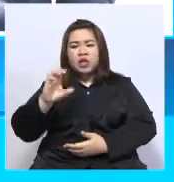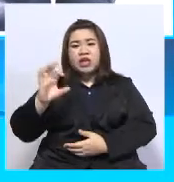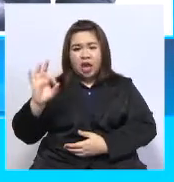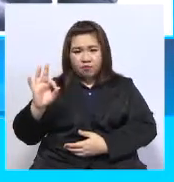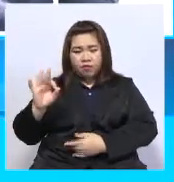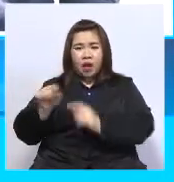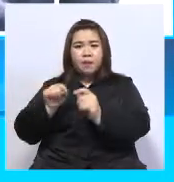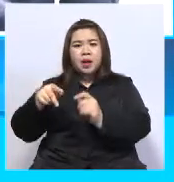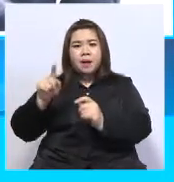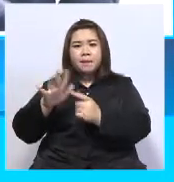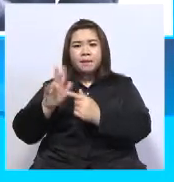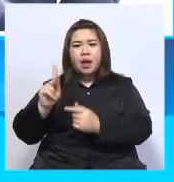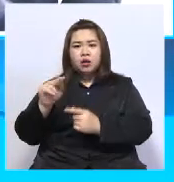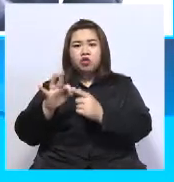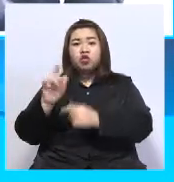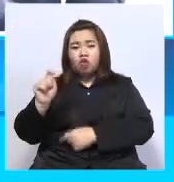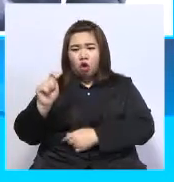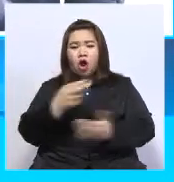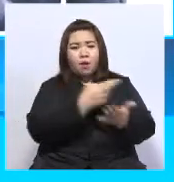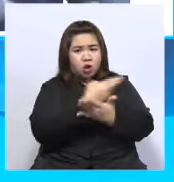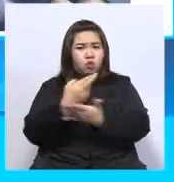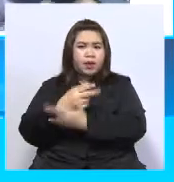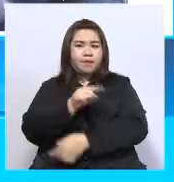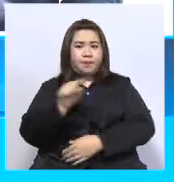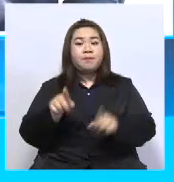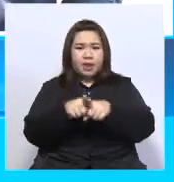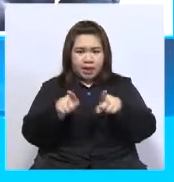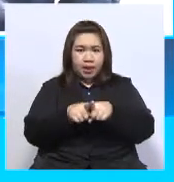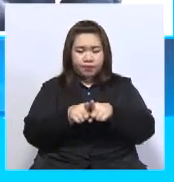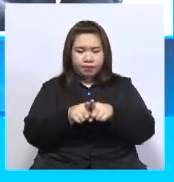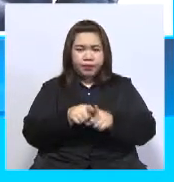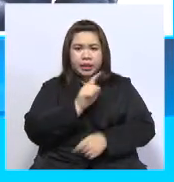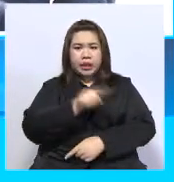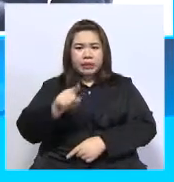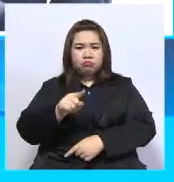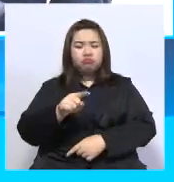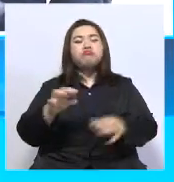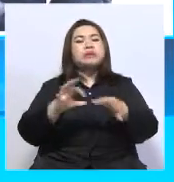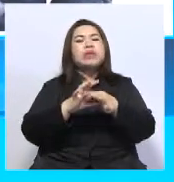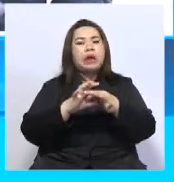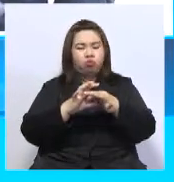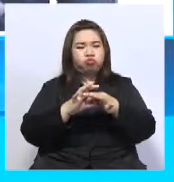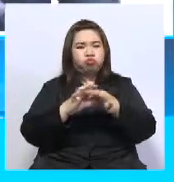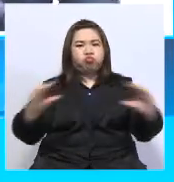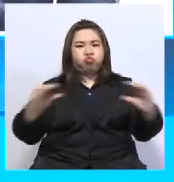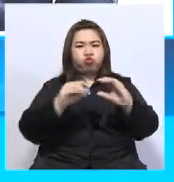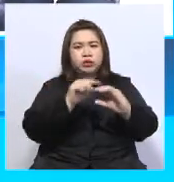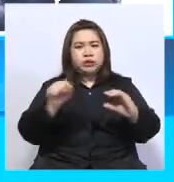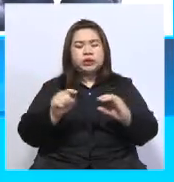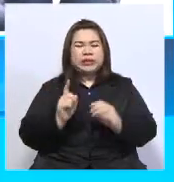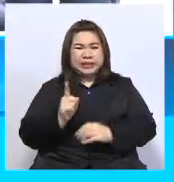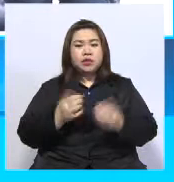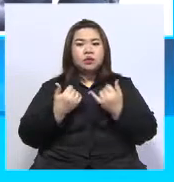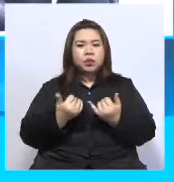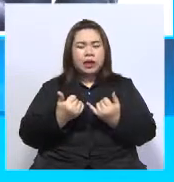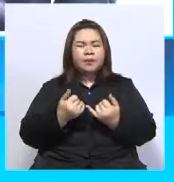ซึ่งอยู่ในอำเภอปากท่อจังหวัดราชบุรีเหมือนกันนะครับทั้ง2บริษัทเป็นเครือข่ายเดียวกันนะครับแล้วก็วันนี้เองเมื่อสักครู่